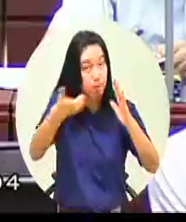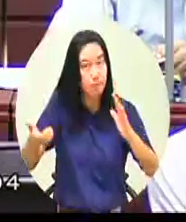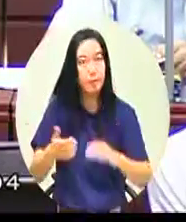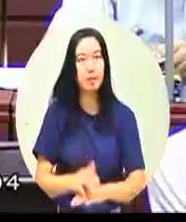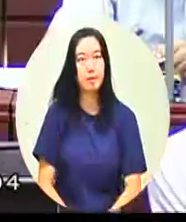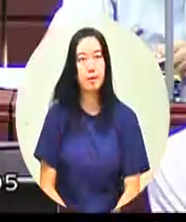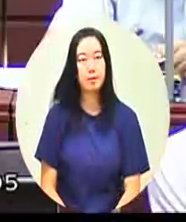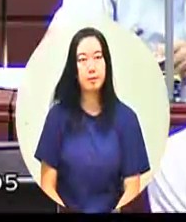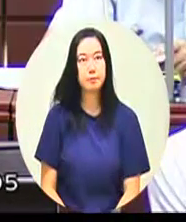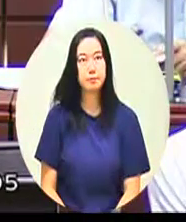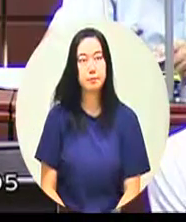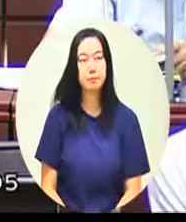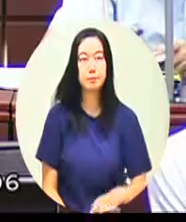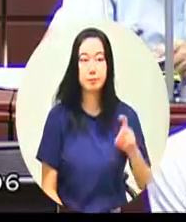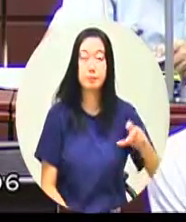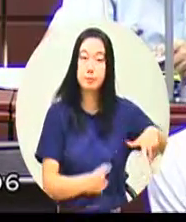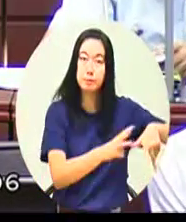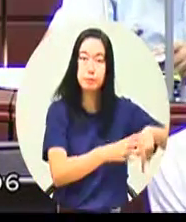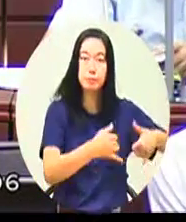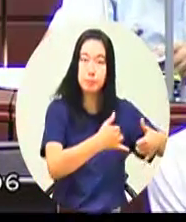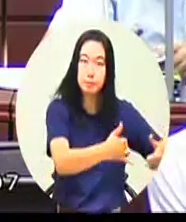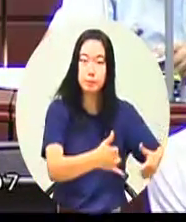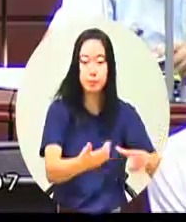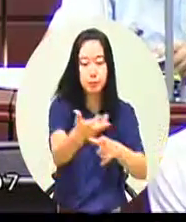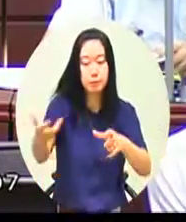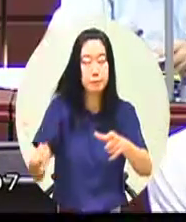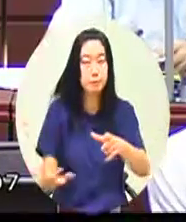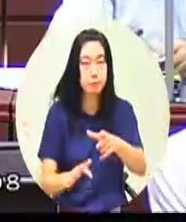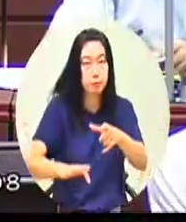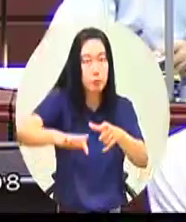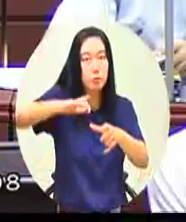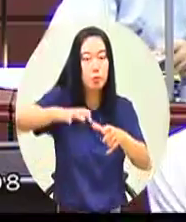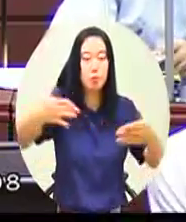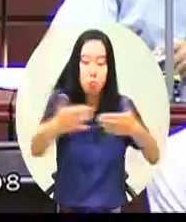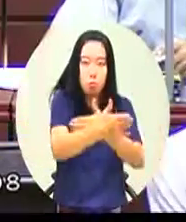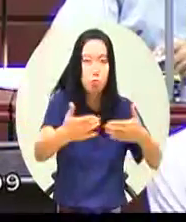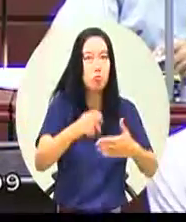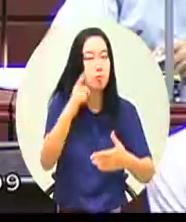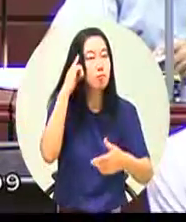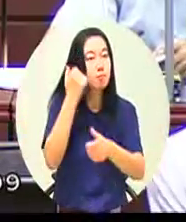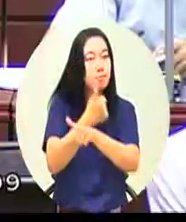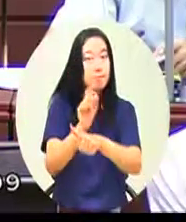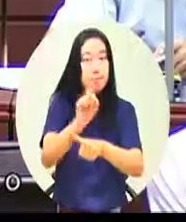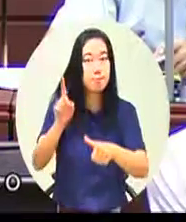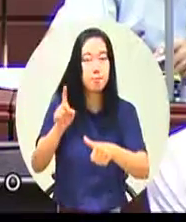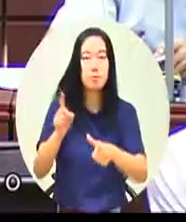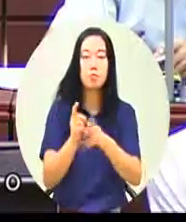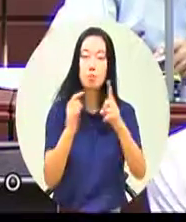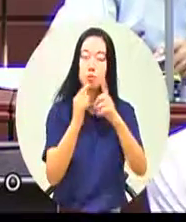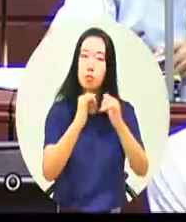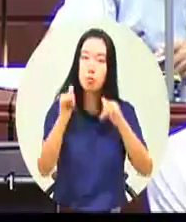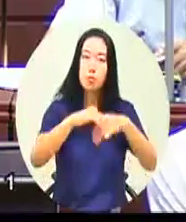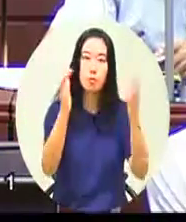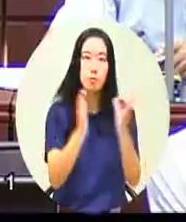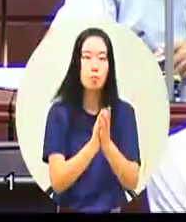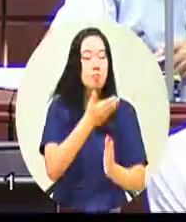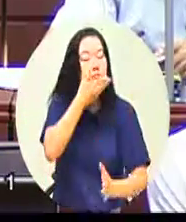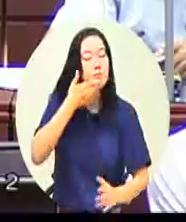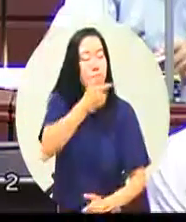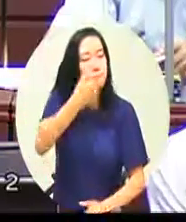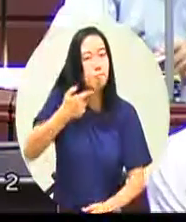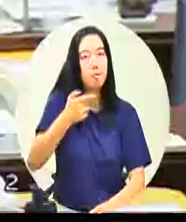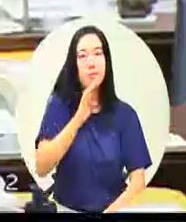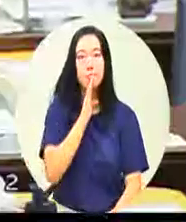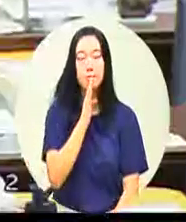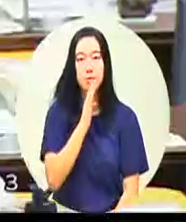个打通我们石泉路跟志鸿池的一个设立，绝对是考量到整个全体市民最大的利益。 好，谢谢局长，你先